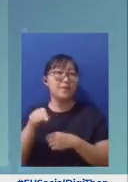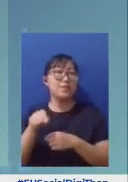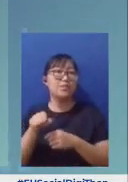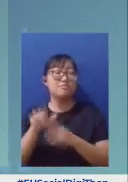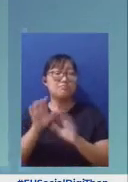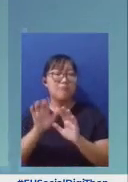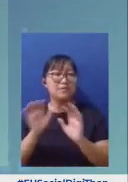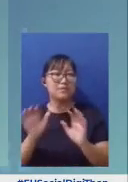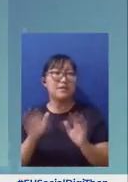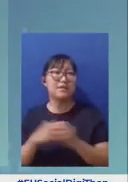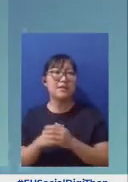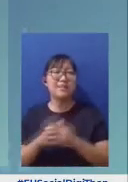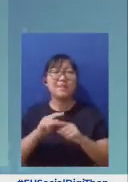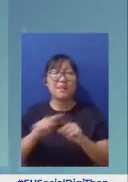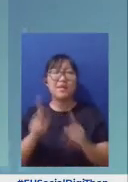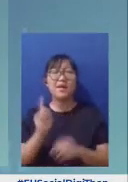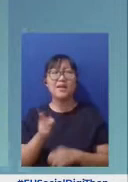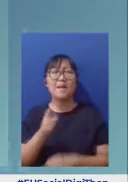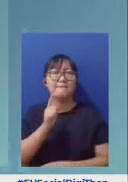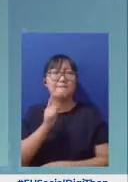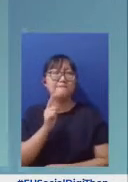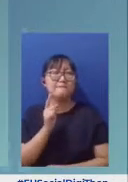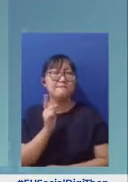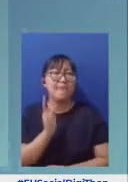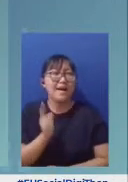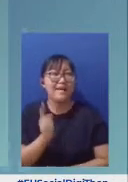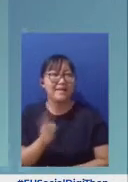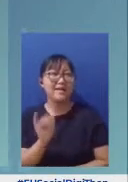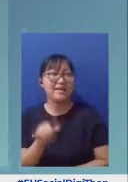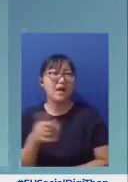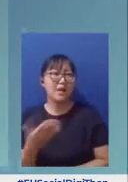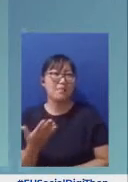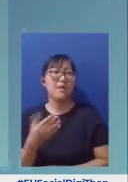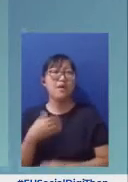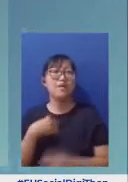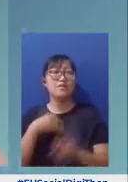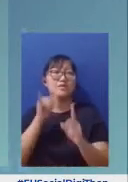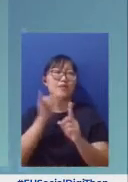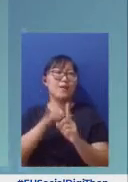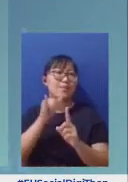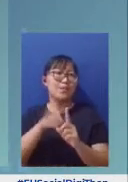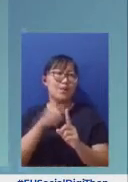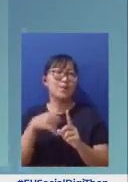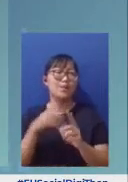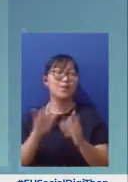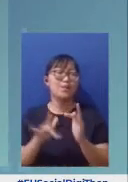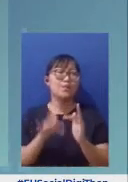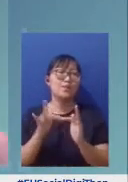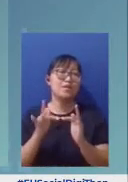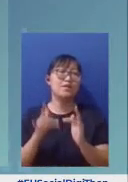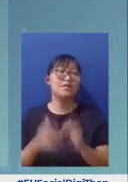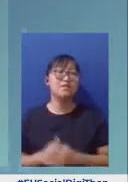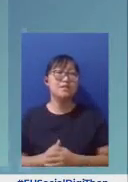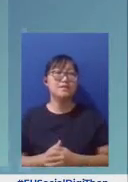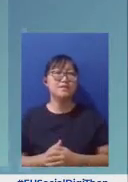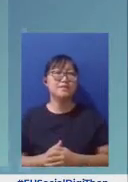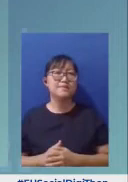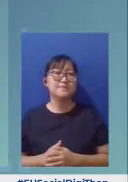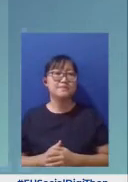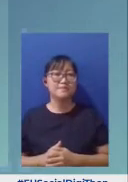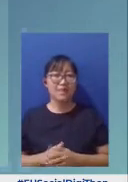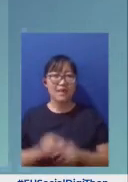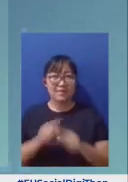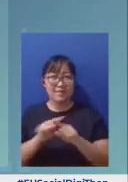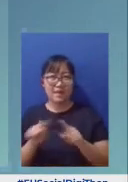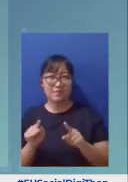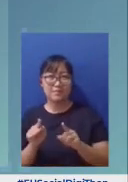itu tadi cyberbullying. Nah, kita gali lebih dalam yuk dari narasumber kita kali ini. Tapi sebelum ke situ, saya kurang afdol rasanya kalau